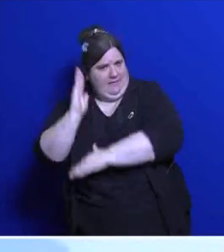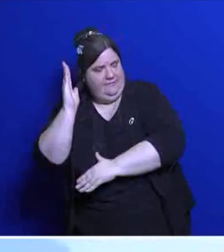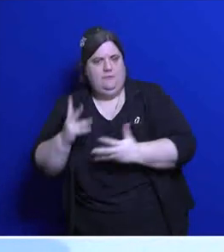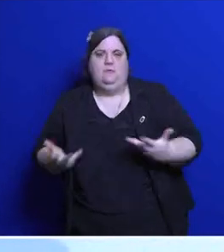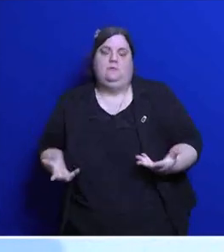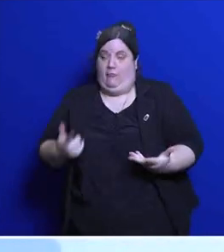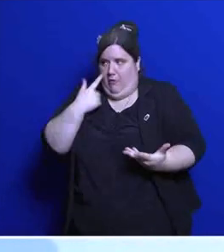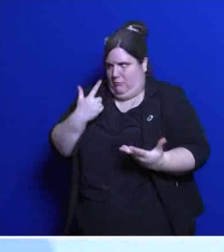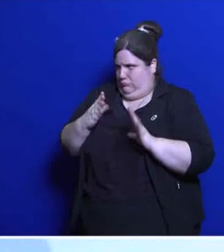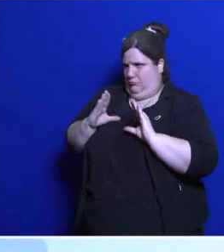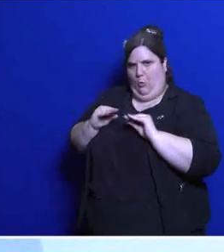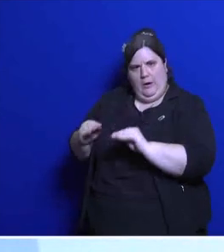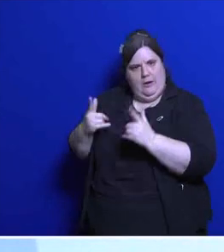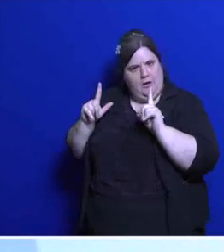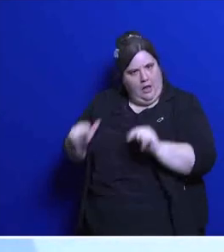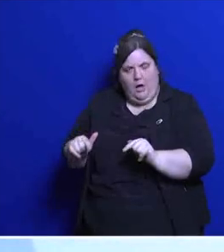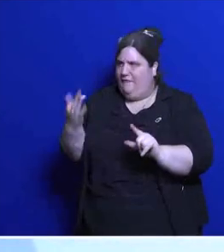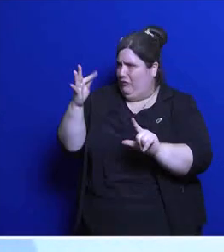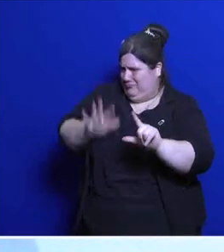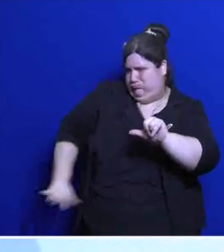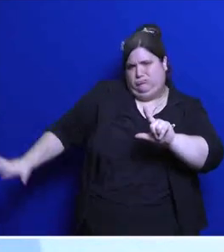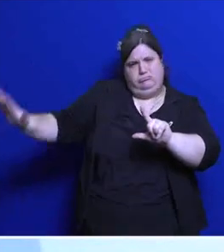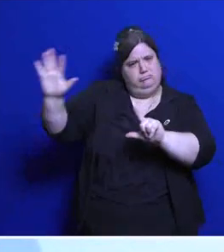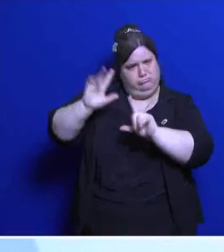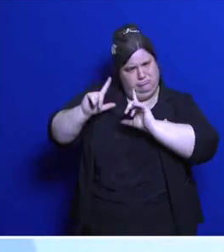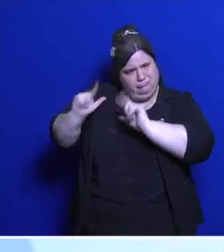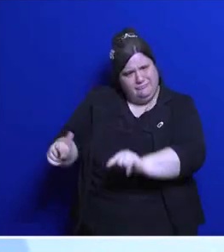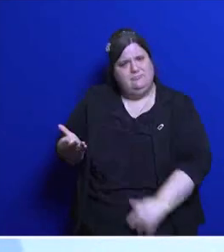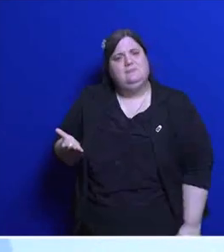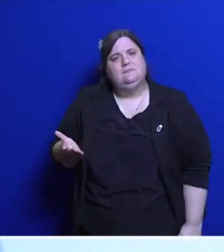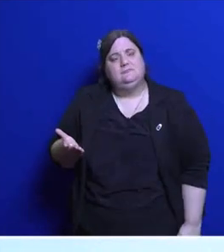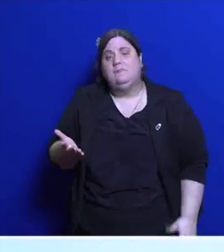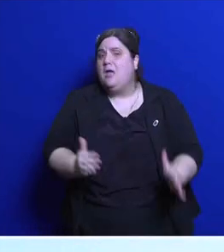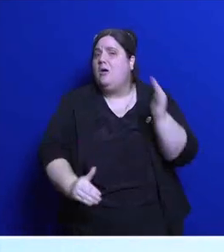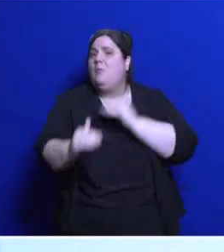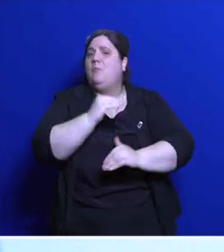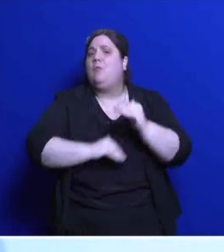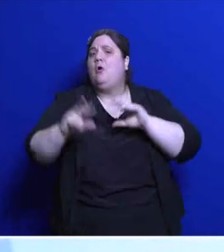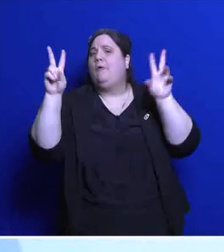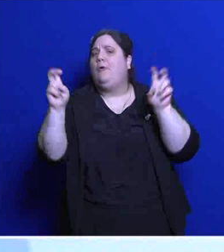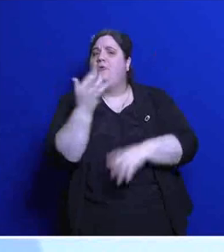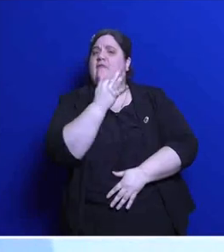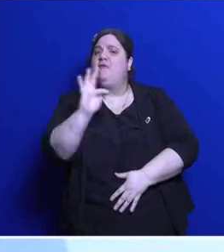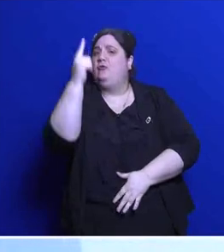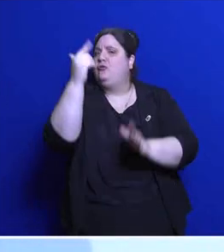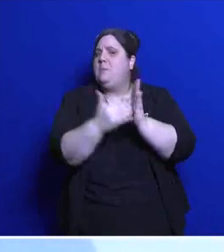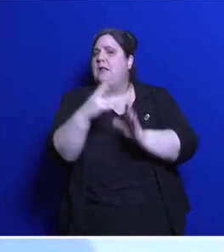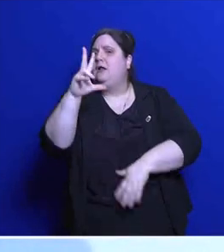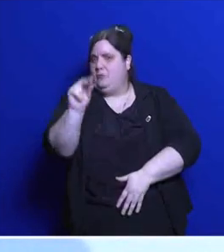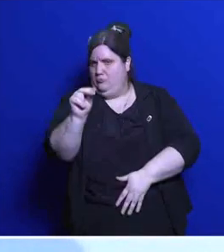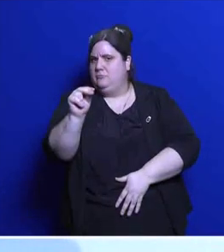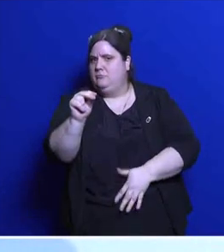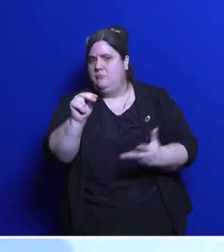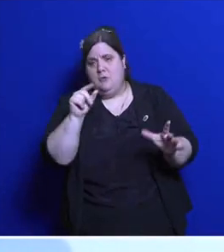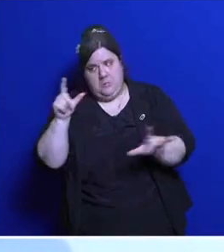chaque jour dans l'ensemble de nos territoires. Et l'ambition portée par le plan France 2030 est aujourd'hui devenue un point de repère